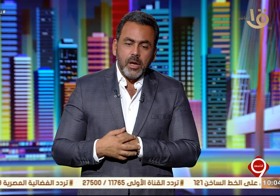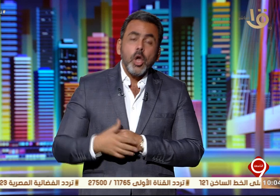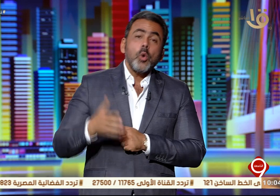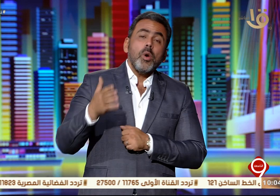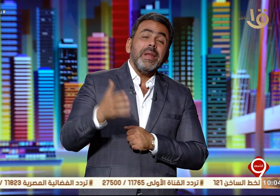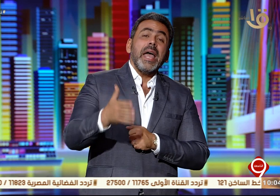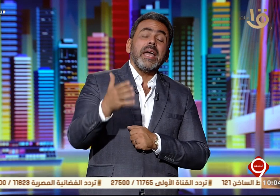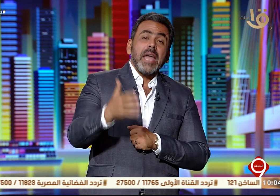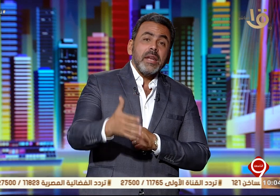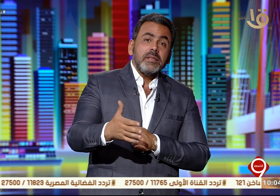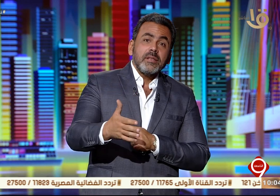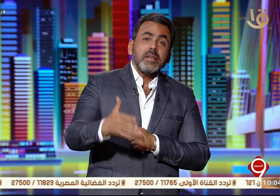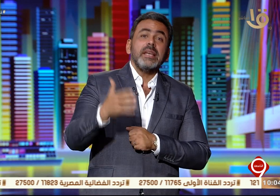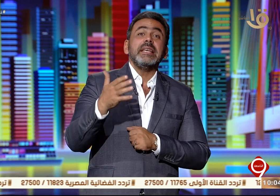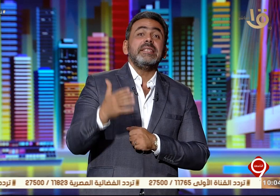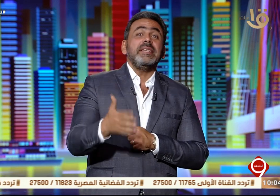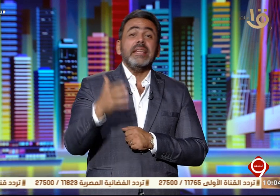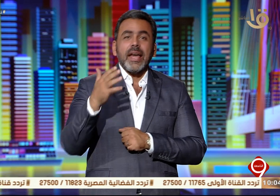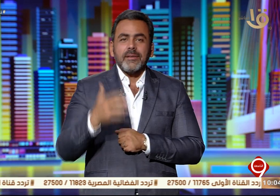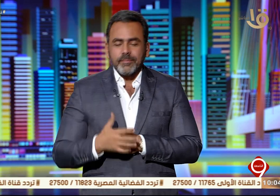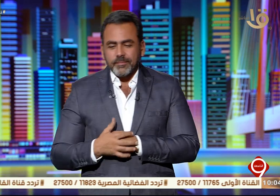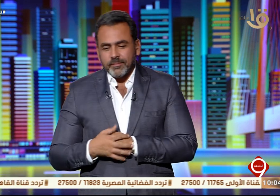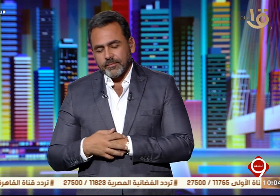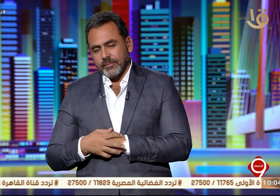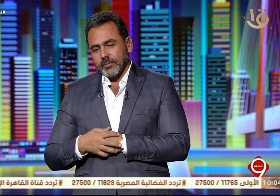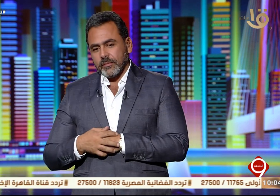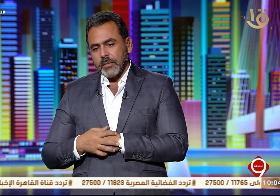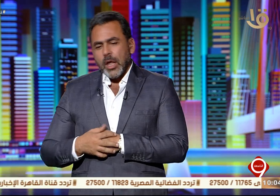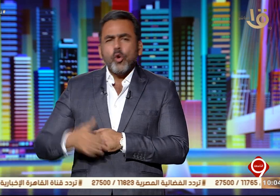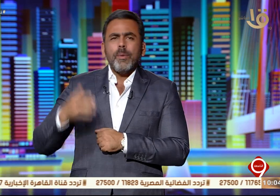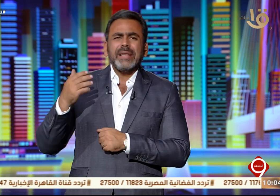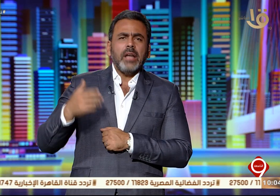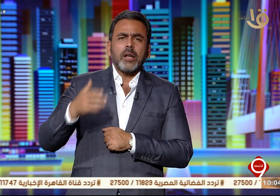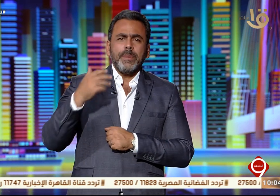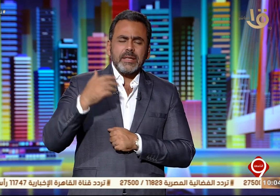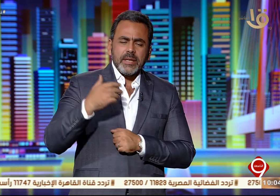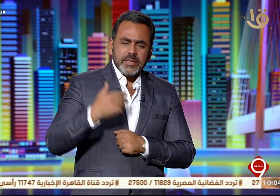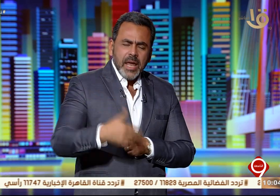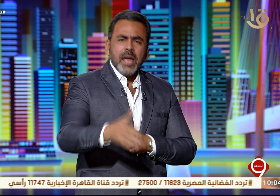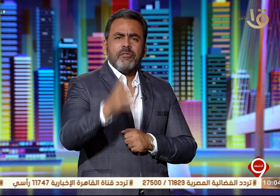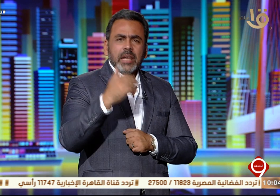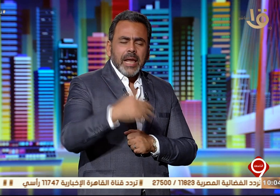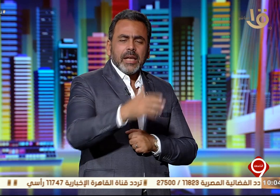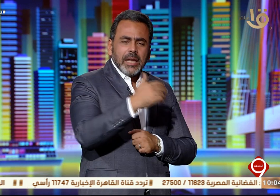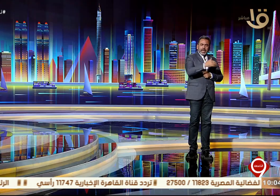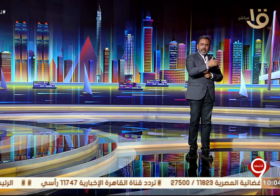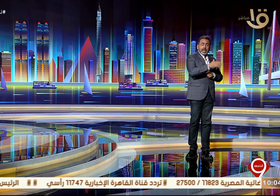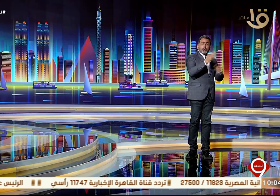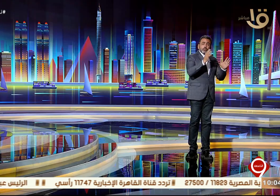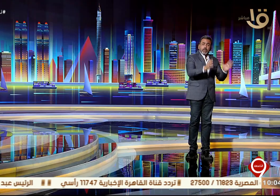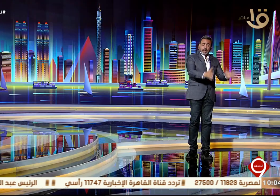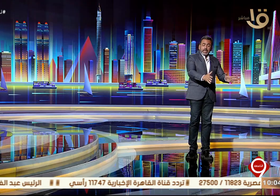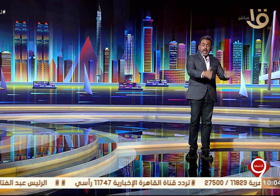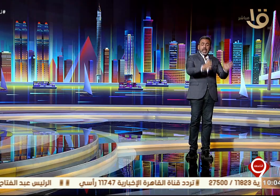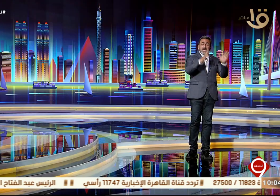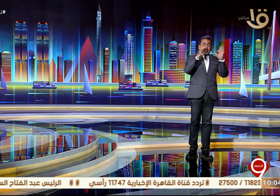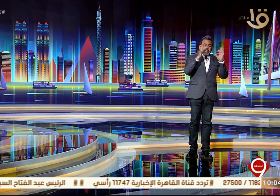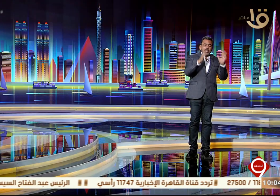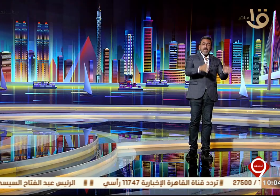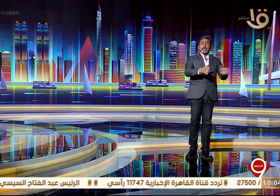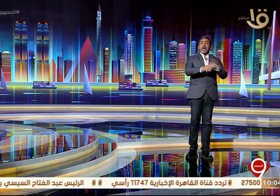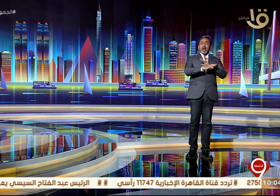فلسطين ومنها كانت سينا وبدات حرب الاستنزاف الخ الخ الخ وصولا